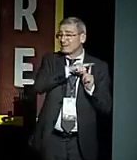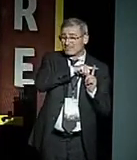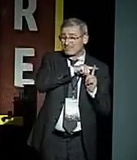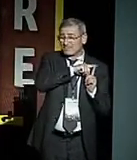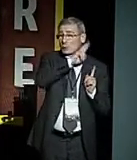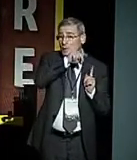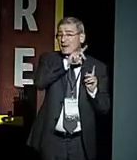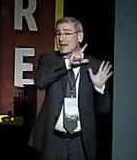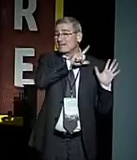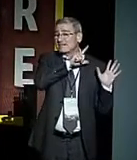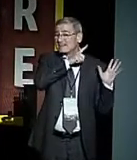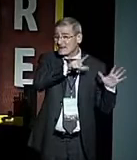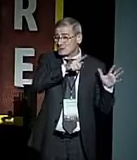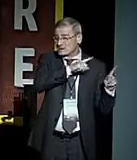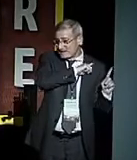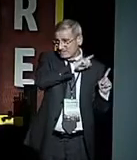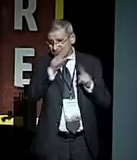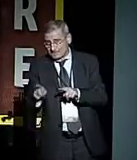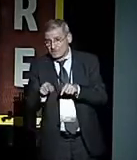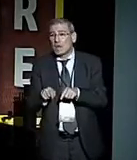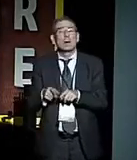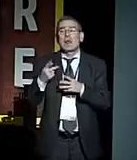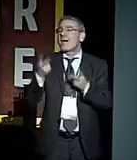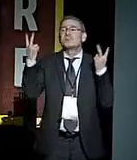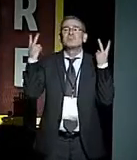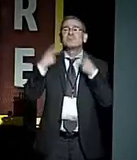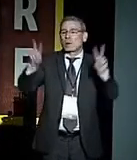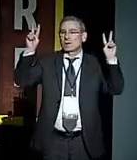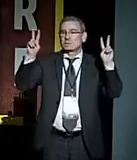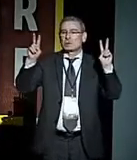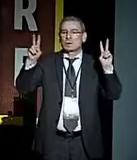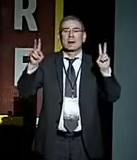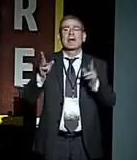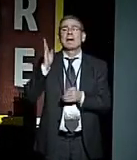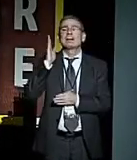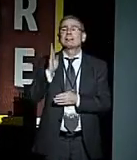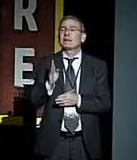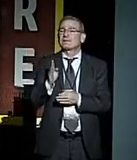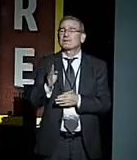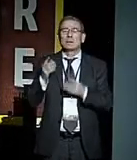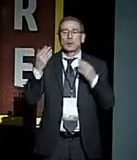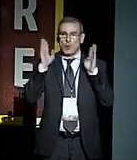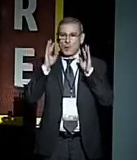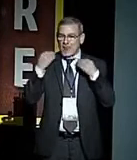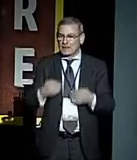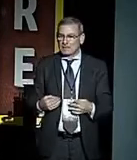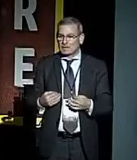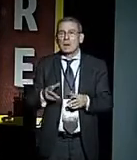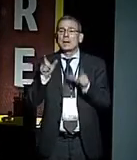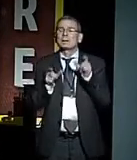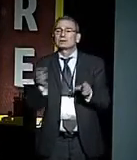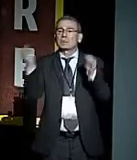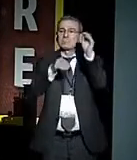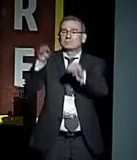una sistematica e devastante violazione dei diritti umani. Le persone vengono detenute in campi che sono stati definiti